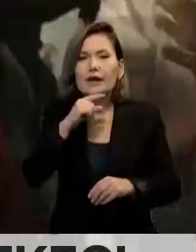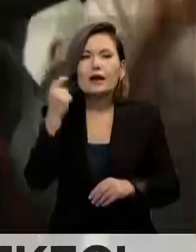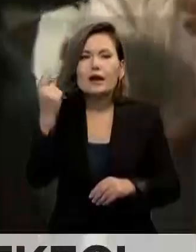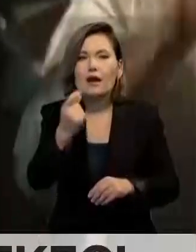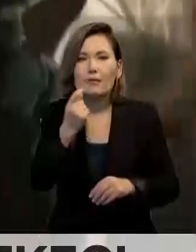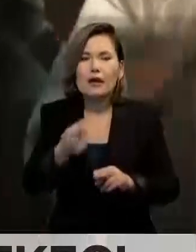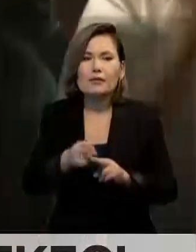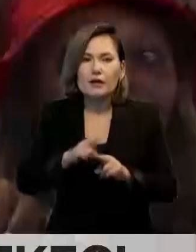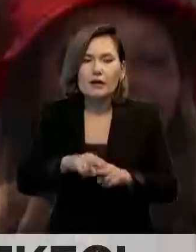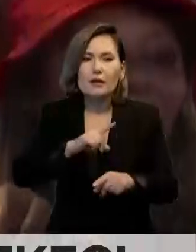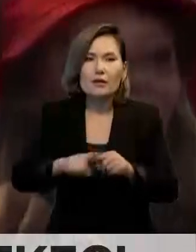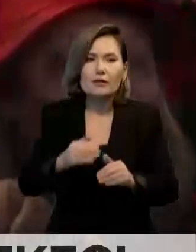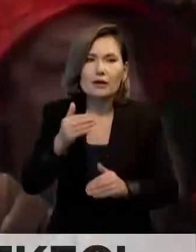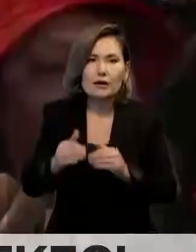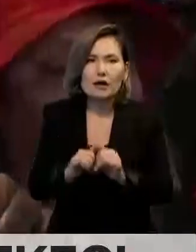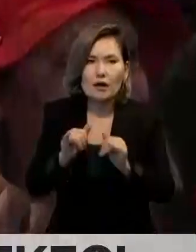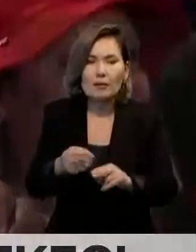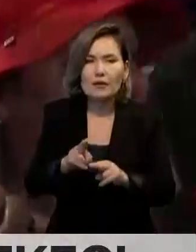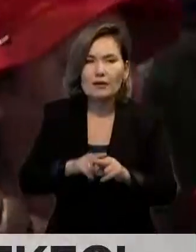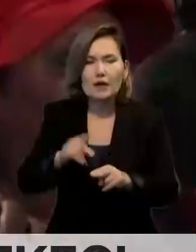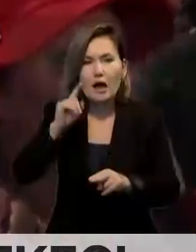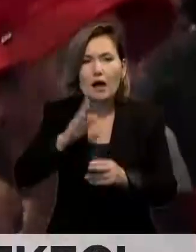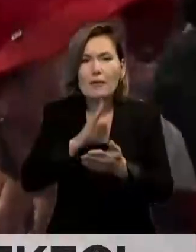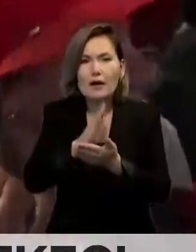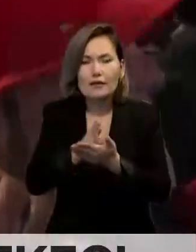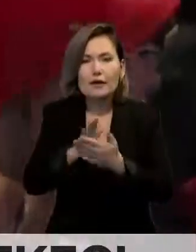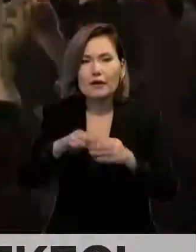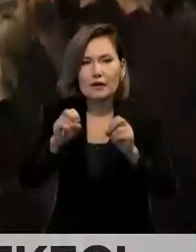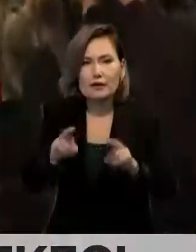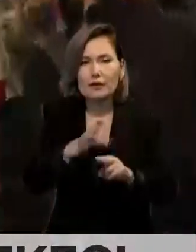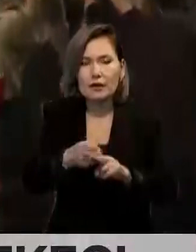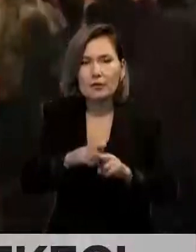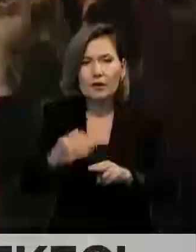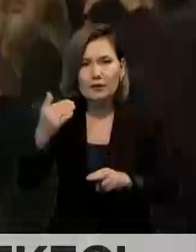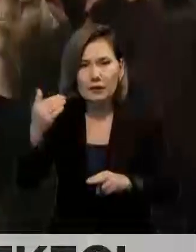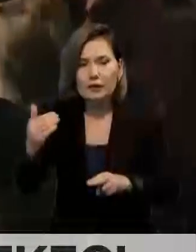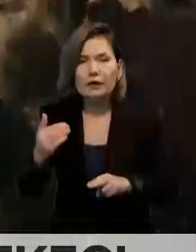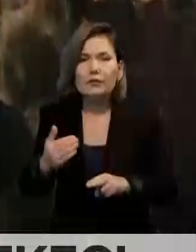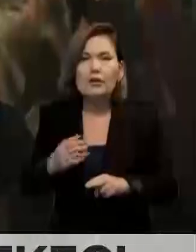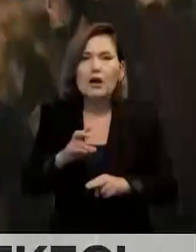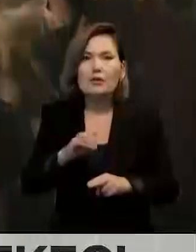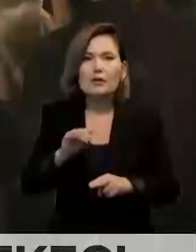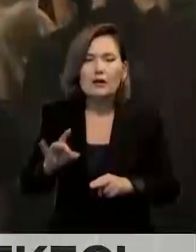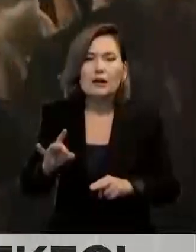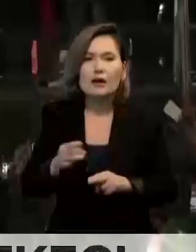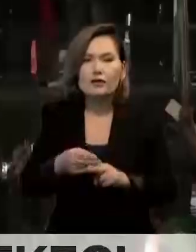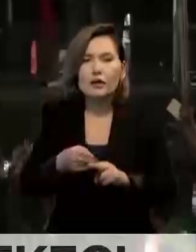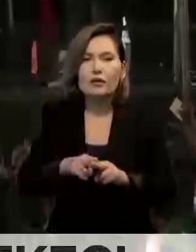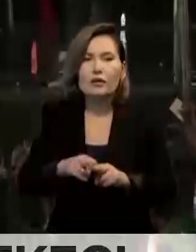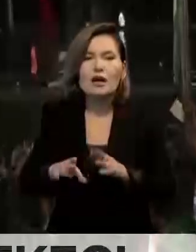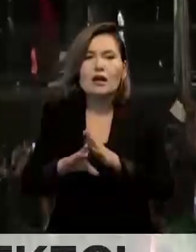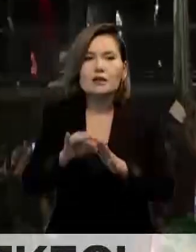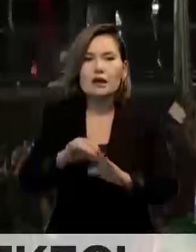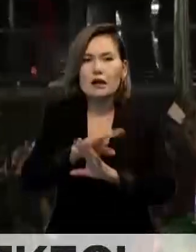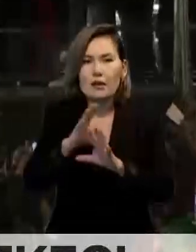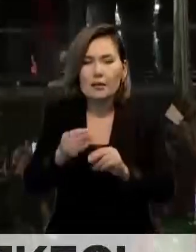қоғамы қарқынды дамыған. Соның арқасында ең танымал саясаткерлердің біріне айналды. Ал Болсонаруға келер болсақ, оның осы сайлаудағы басты